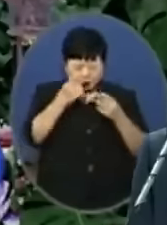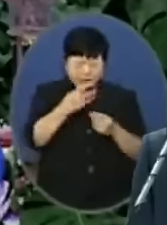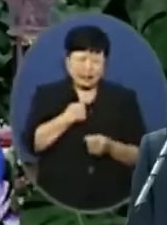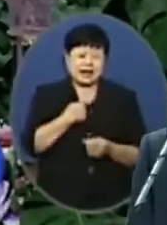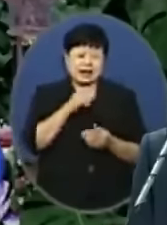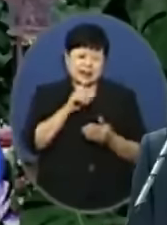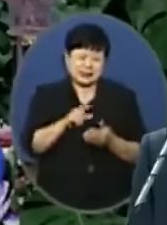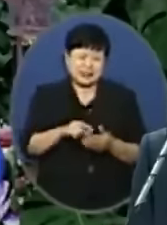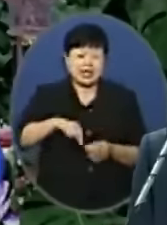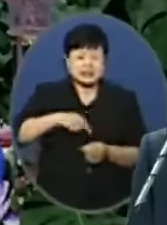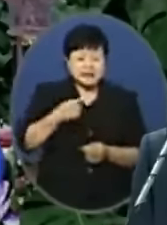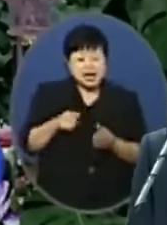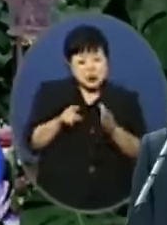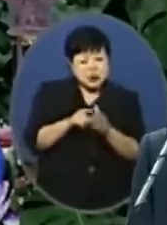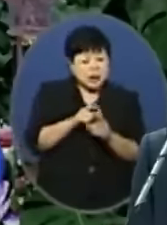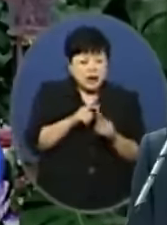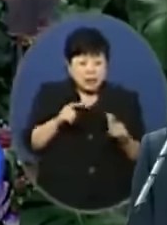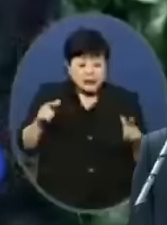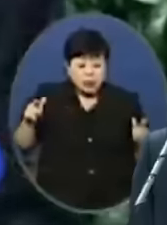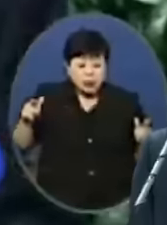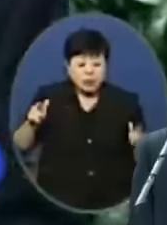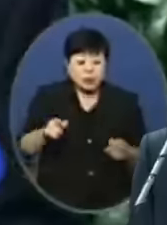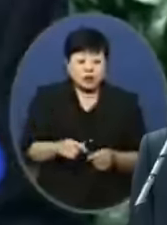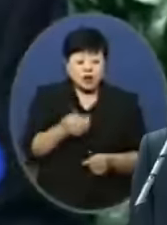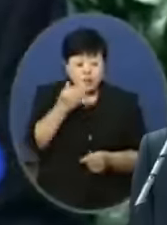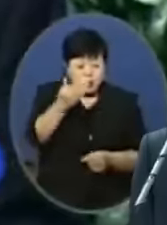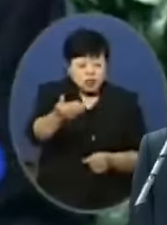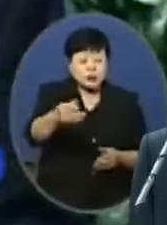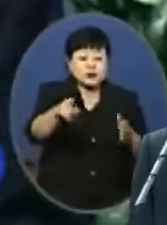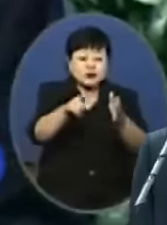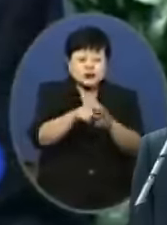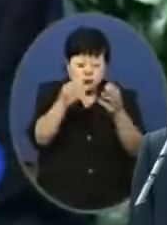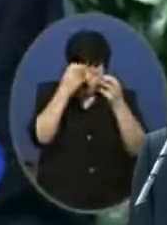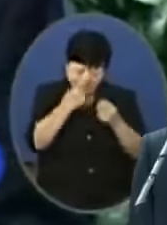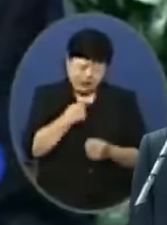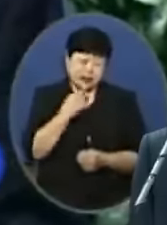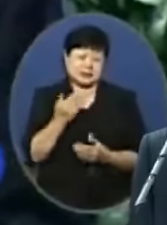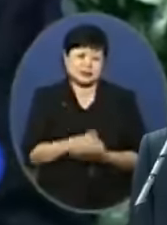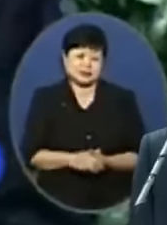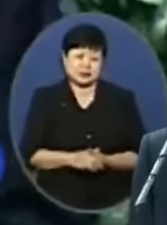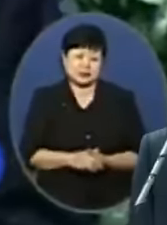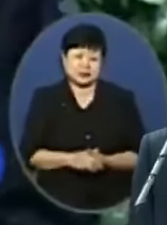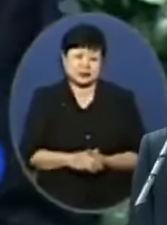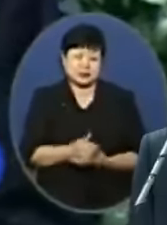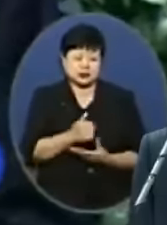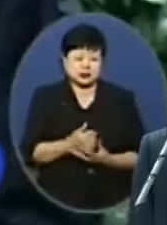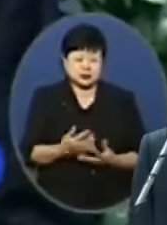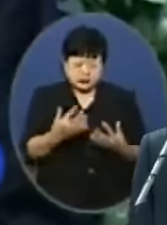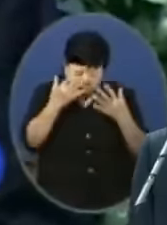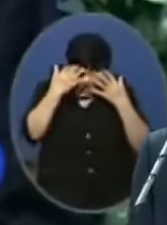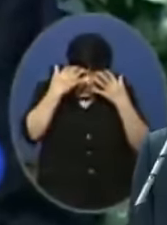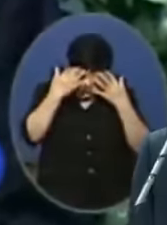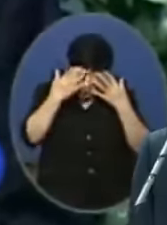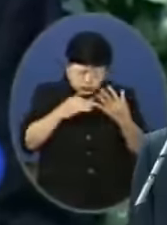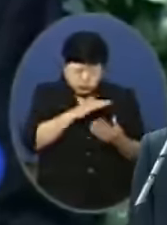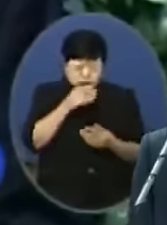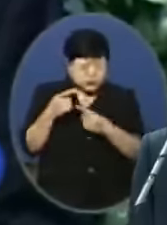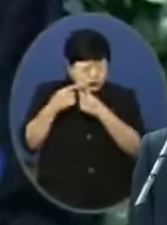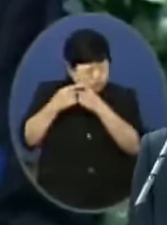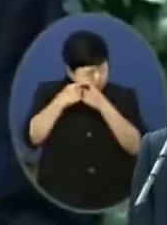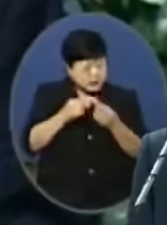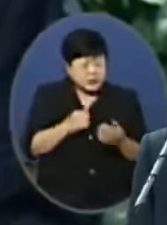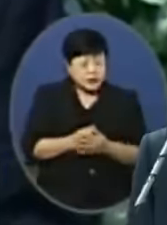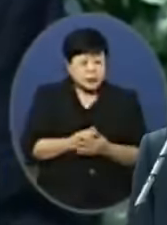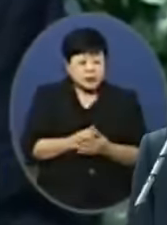것, 자기 위해서 고난당한 것이 아니고 여러분 위해서 고난당한 것이거든요. 제가 찔리면 우리의 허물이 남이요,